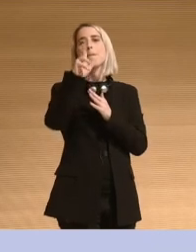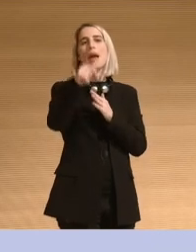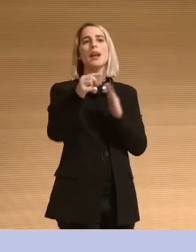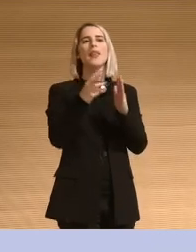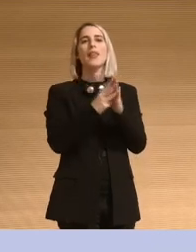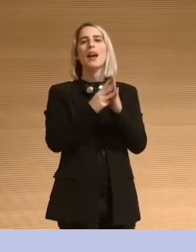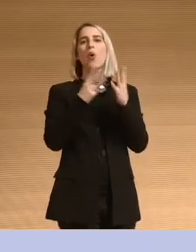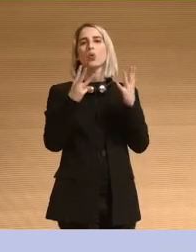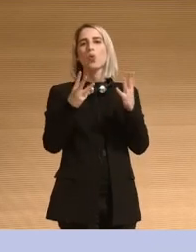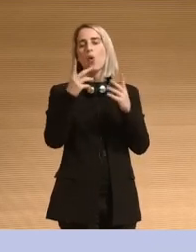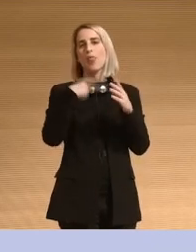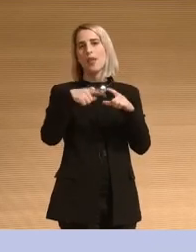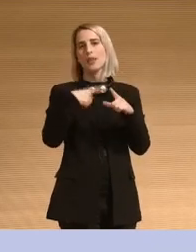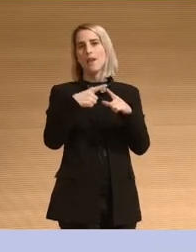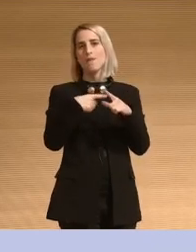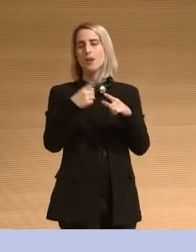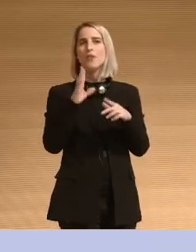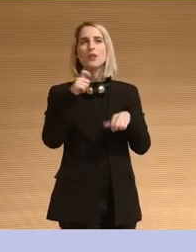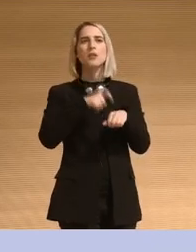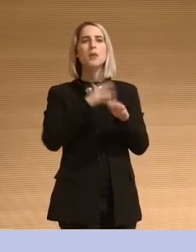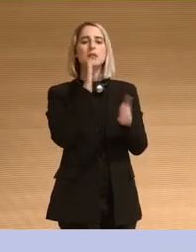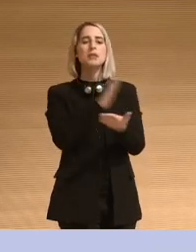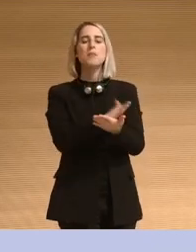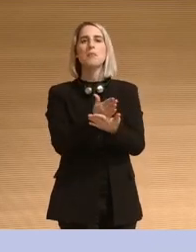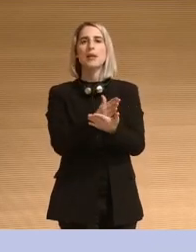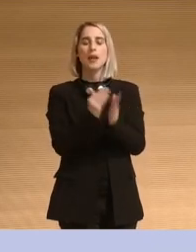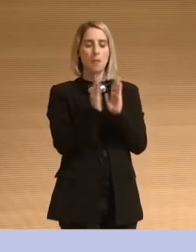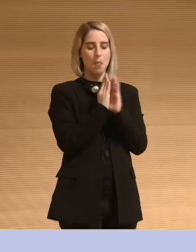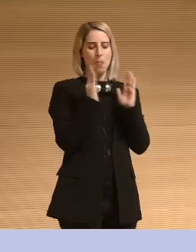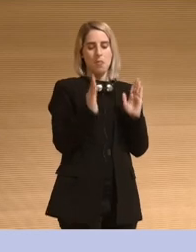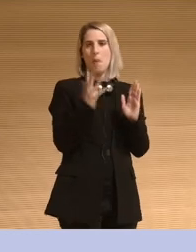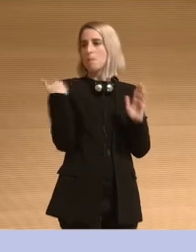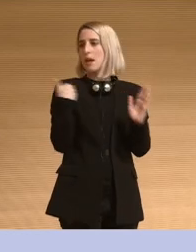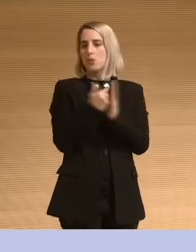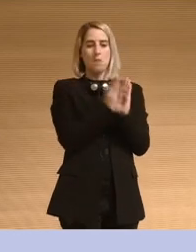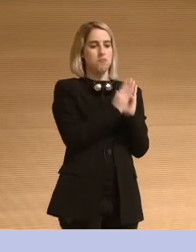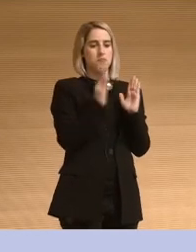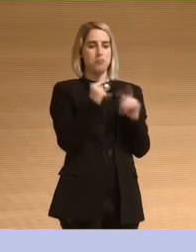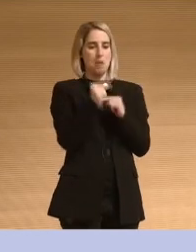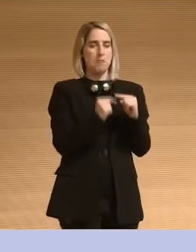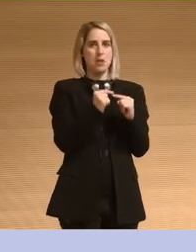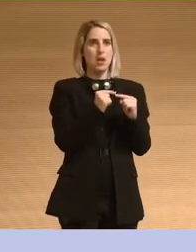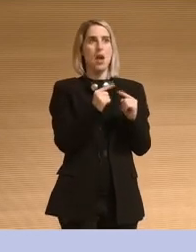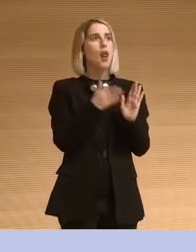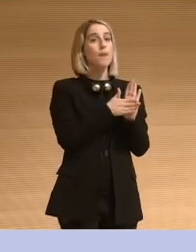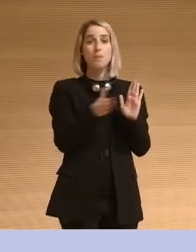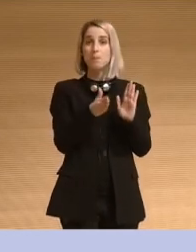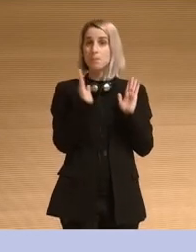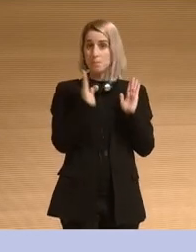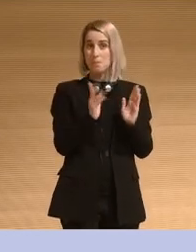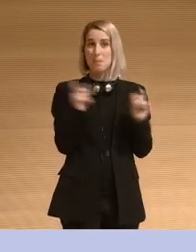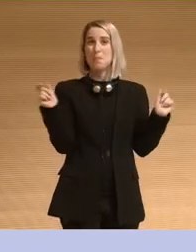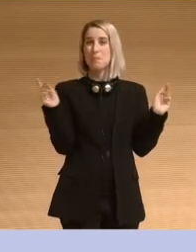Δεκεμβρίου. Βρισκόμαστε λοιπόν στη μέση και σε μια μικρή χρονική διάρκεια εμπειρίας. Είναι μικρή, αλλά θεωρώ ότι